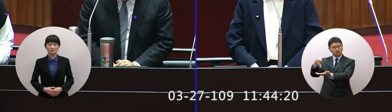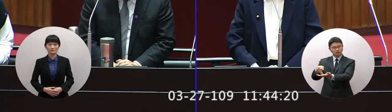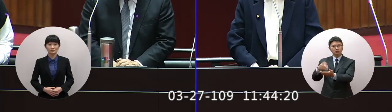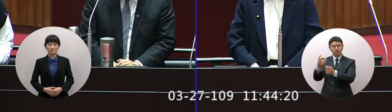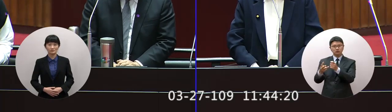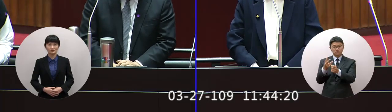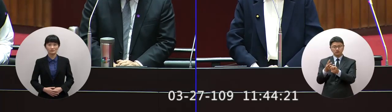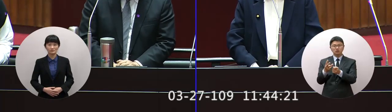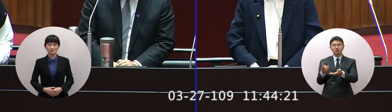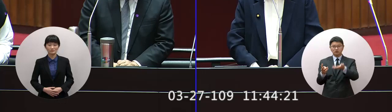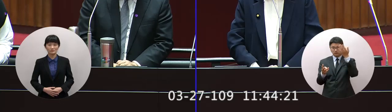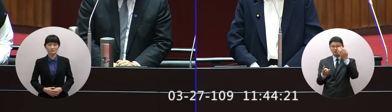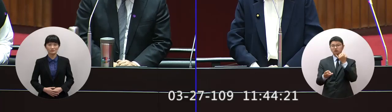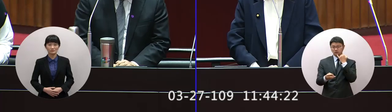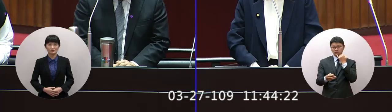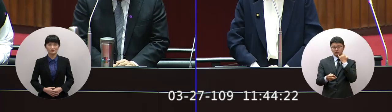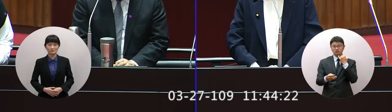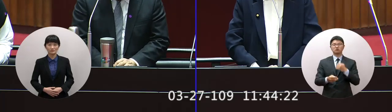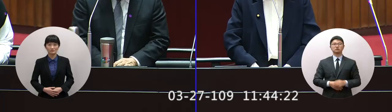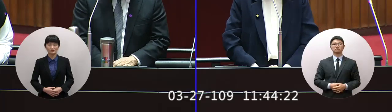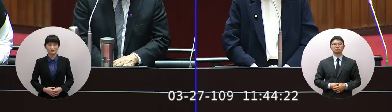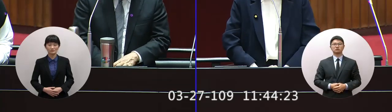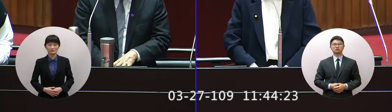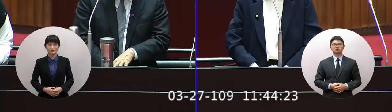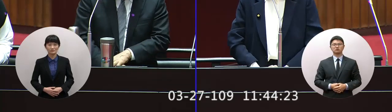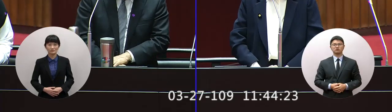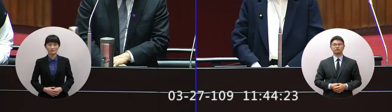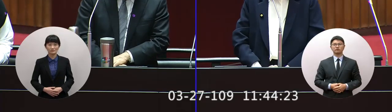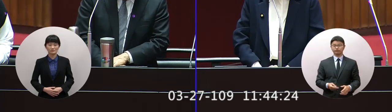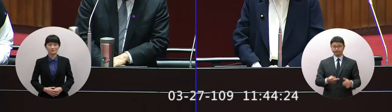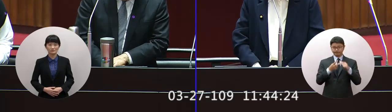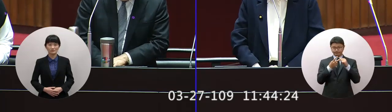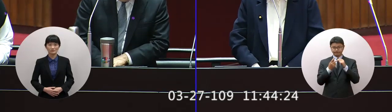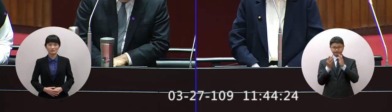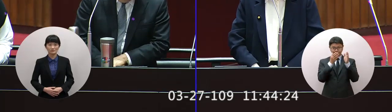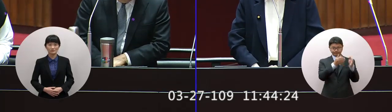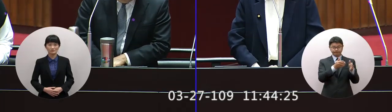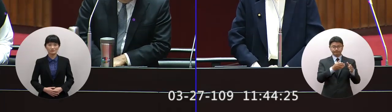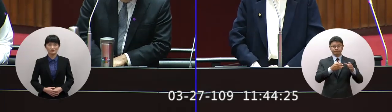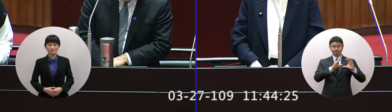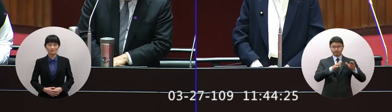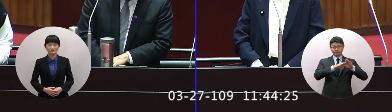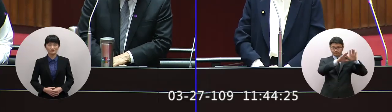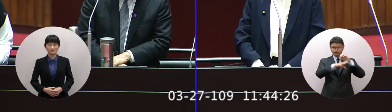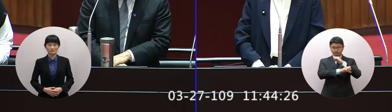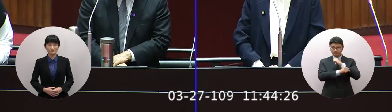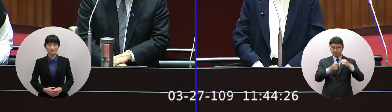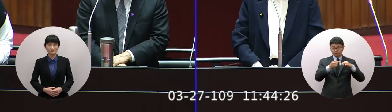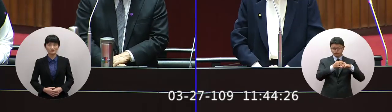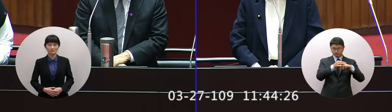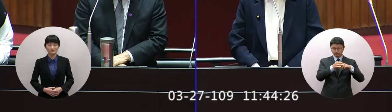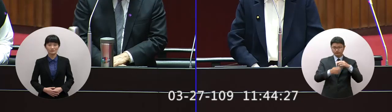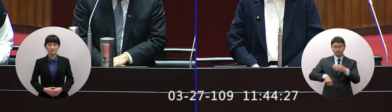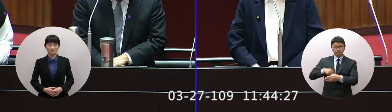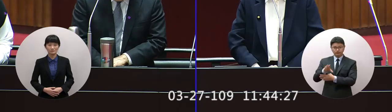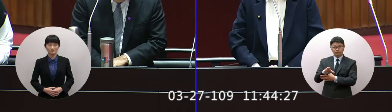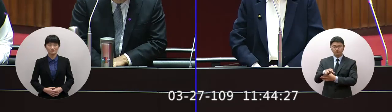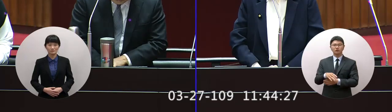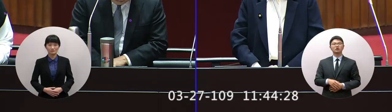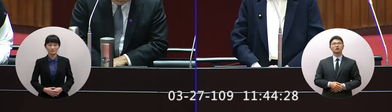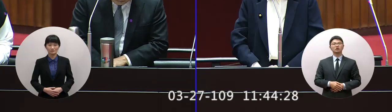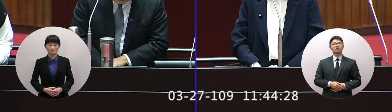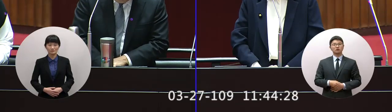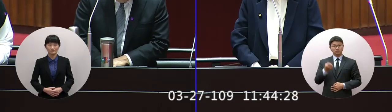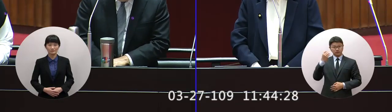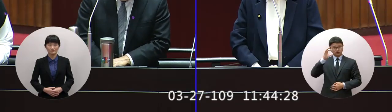只要它主要的活动是在台湾就可以，然后再来找国发基金加码。那我们知道投资新创